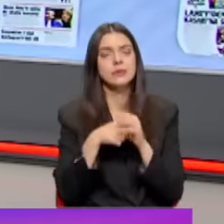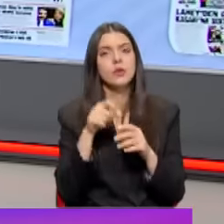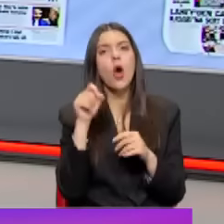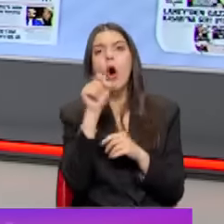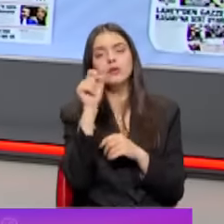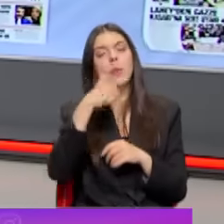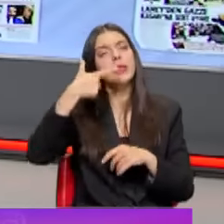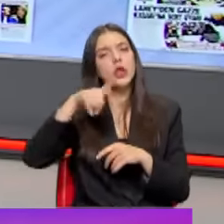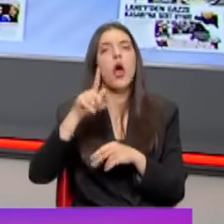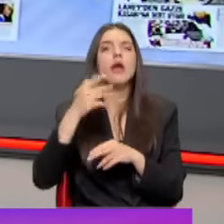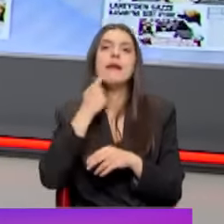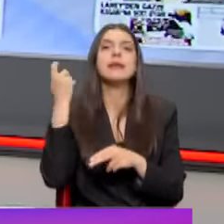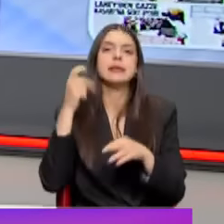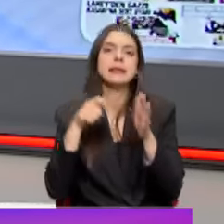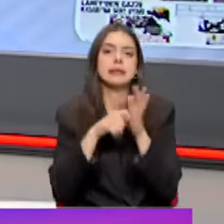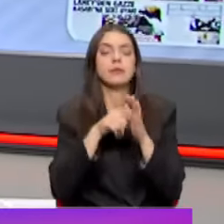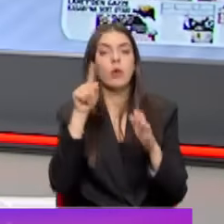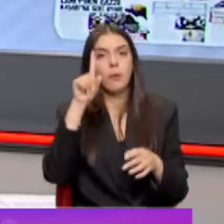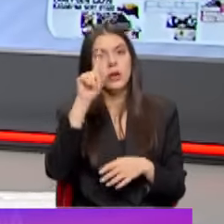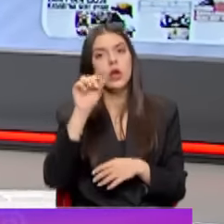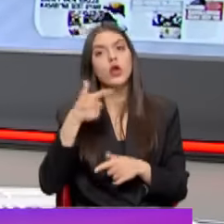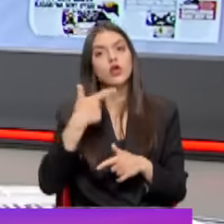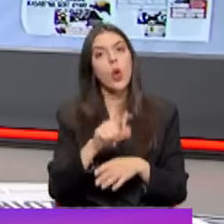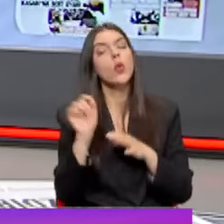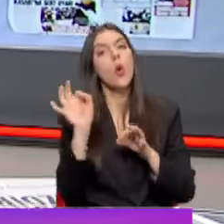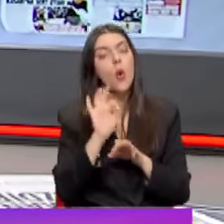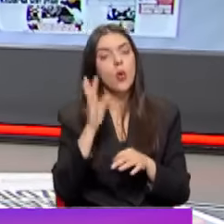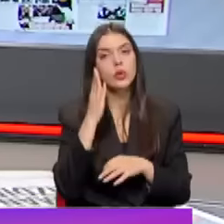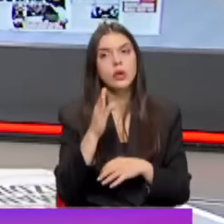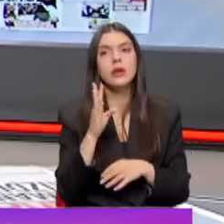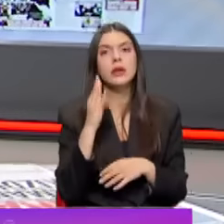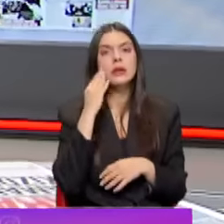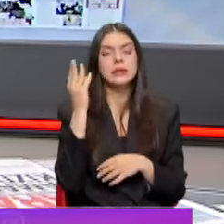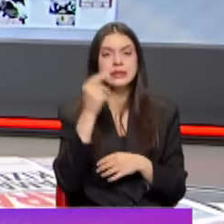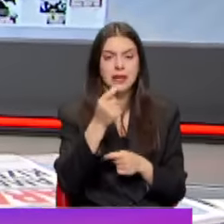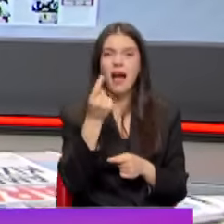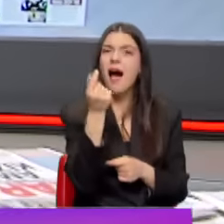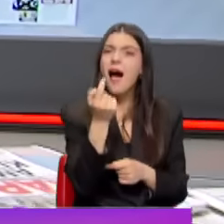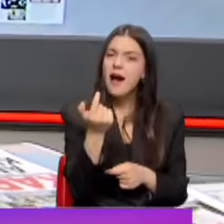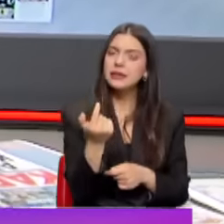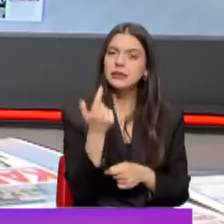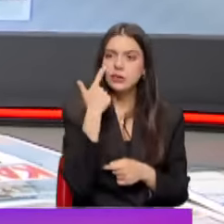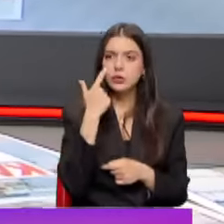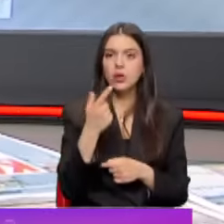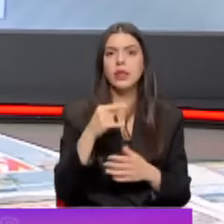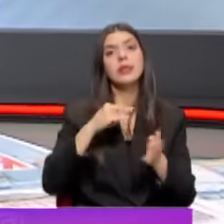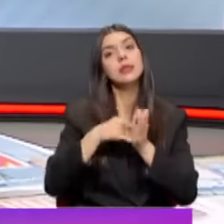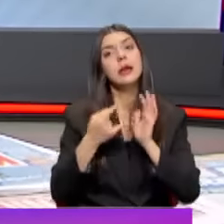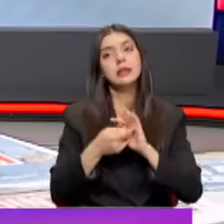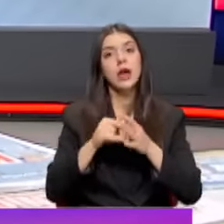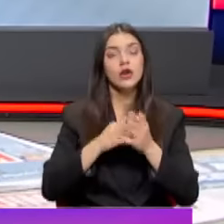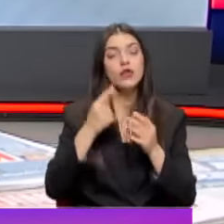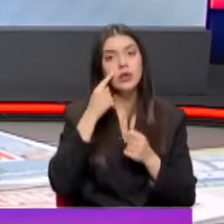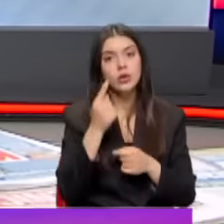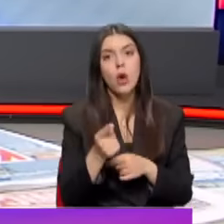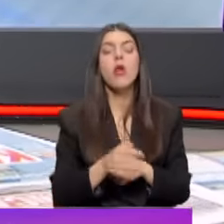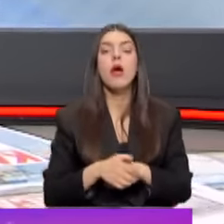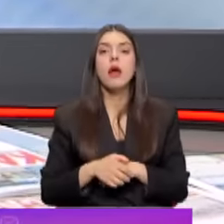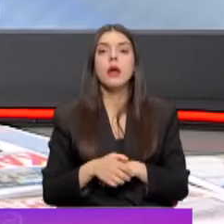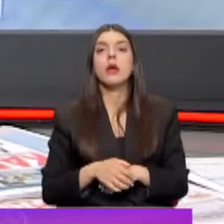Köyü Orada bir köy okulu iddiaya göre sayı azlığı ve tasarruf gerekçesiyle